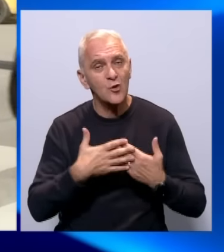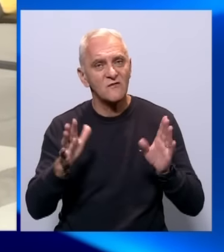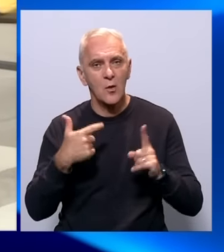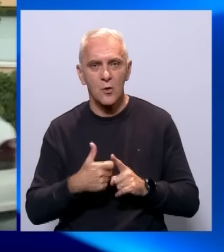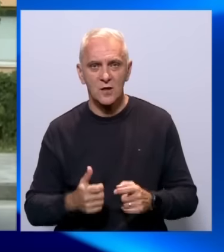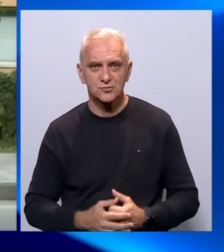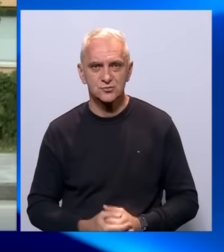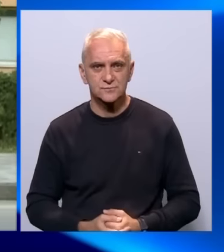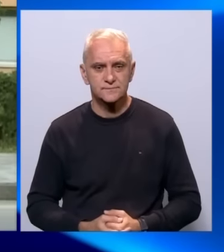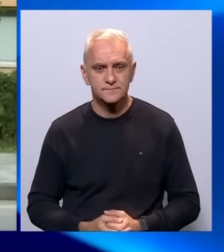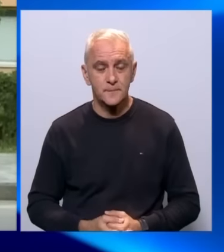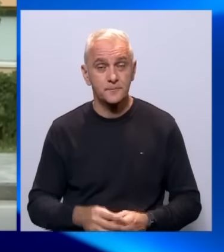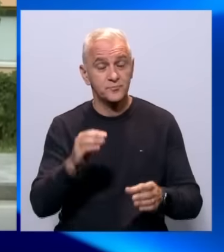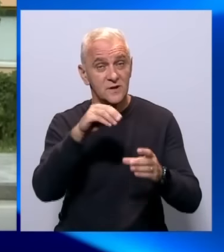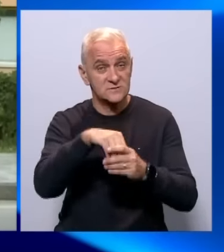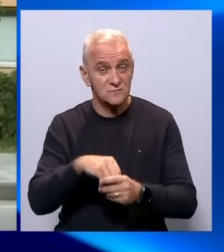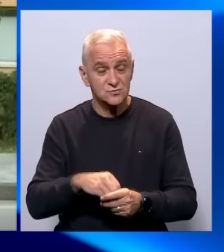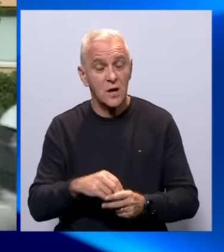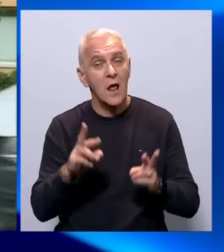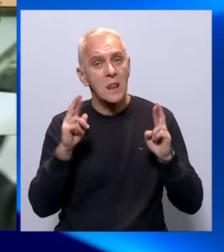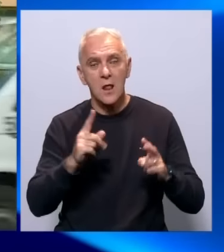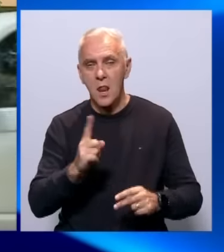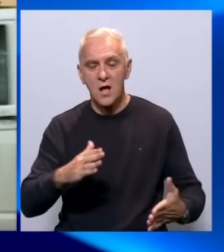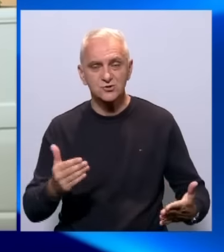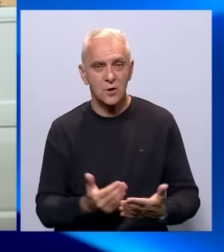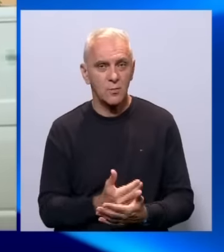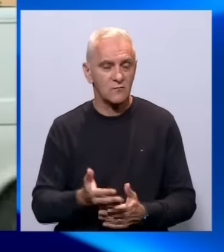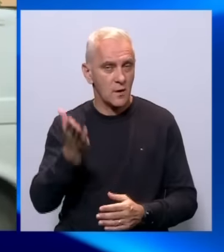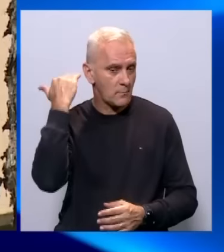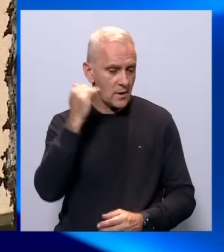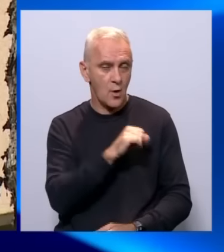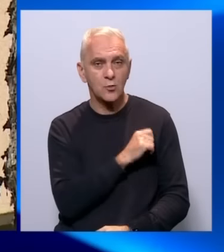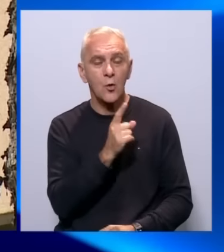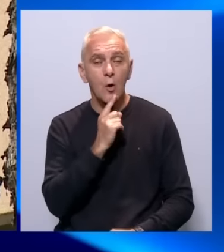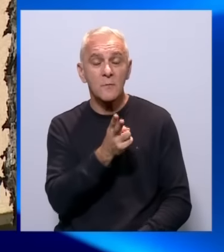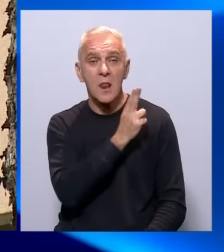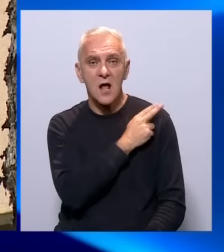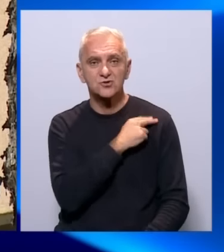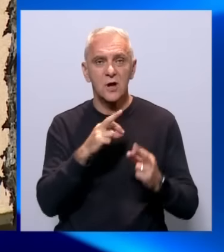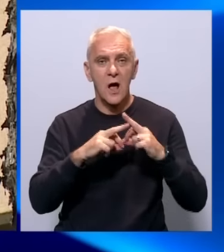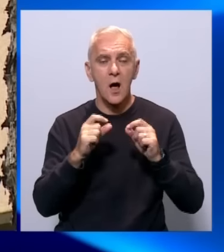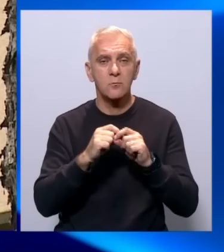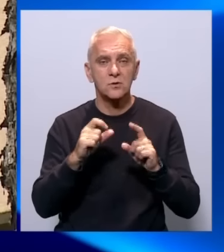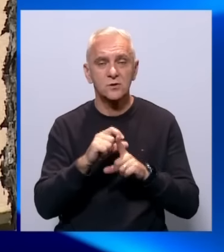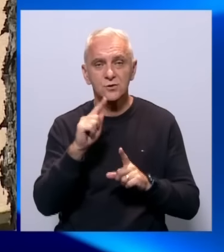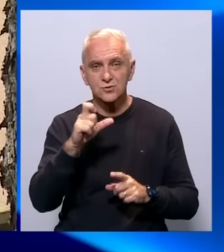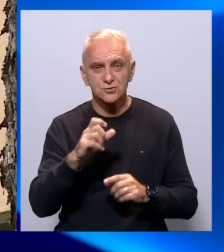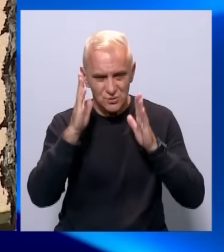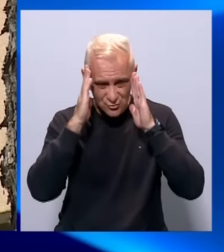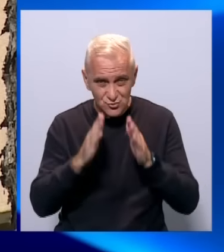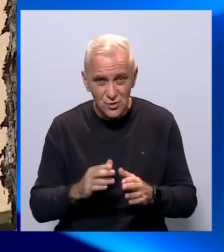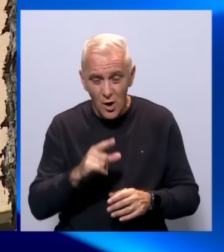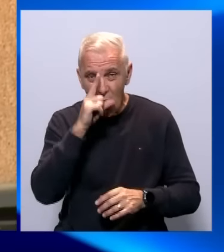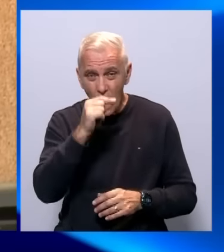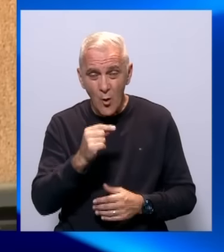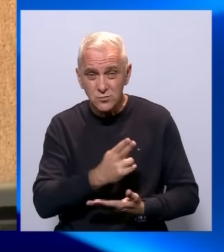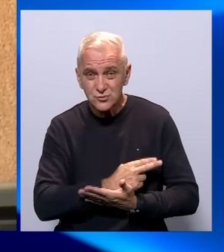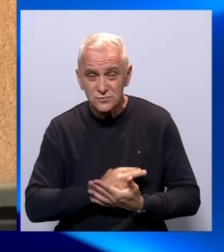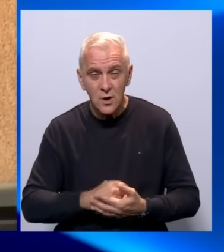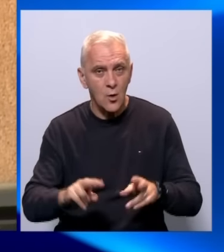Kladušu. Mještani se nadaju da se neće ponoviti prethodne godine u kojima je načelnik Abdić uz pomoć poslušnika iz općinske